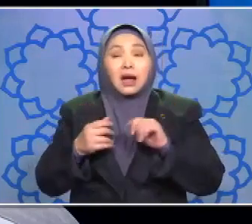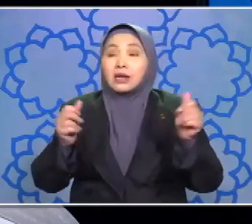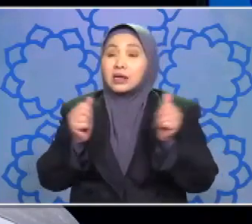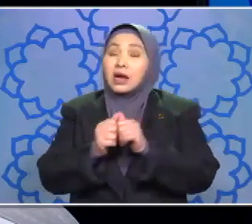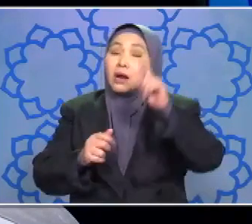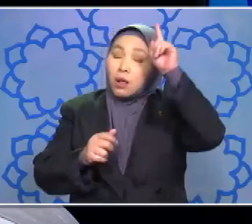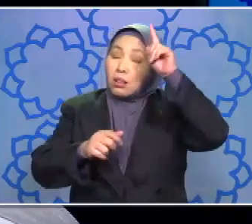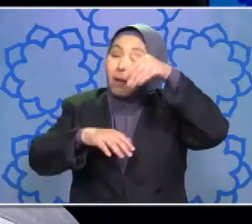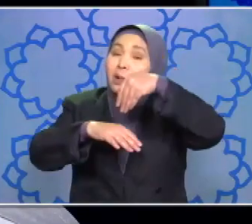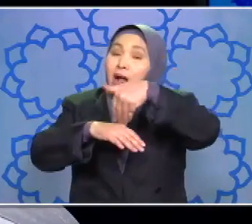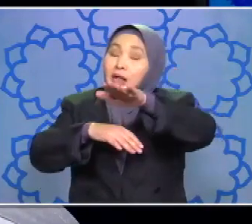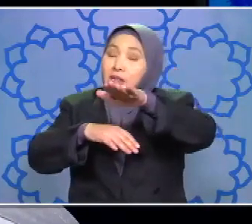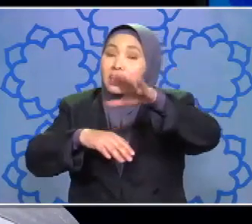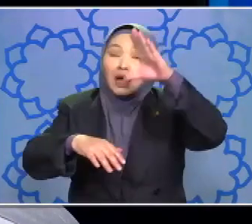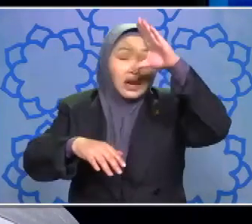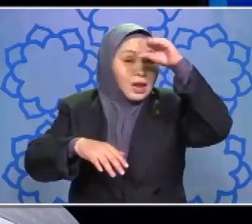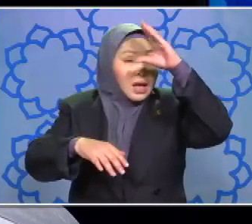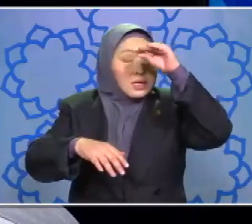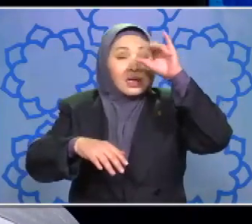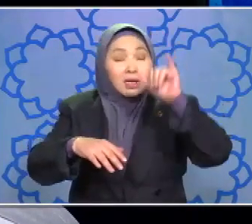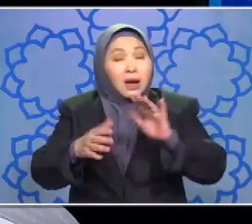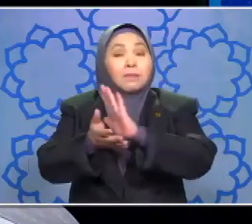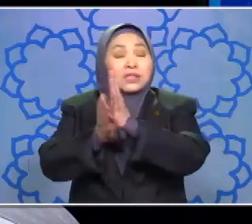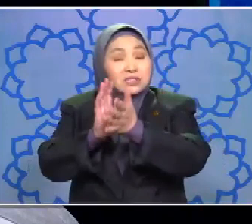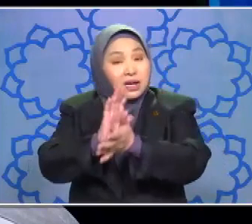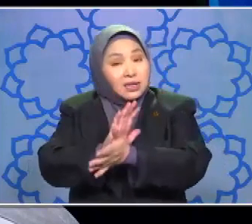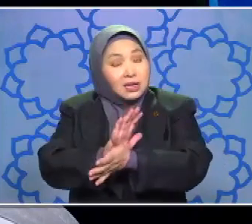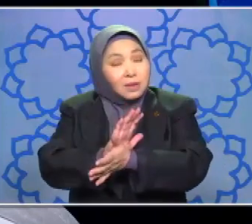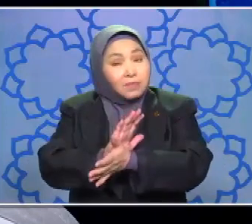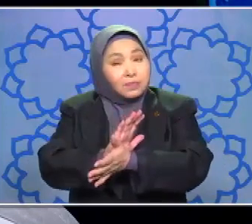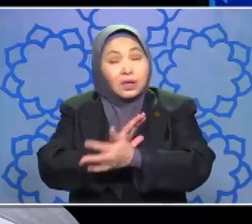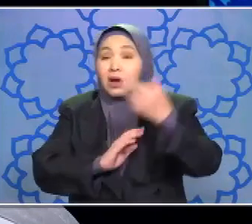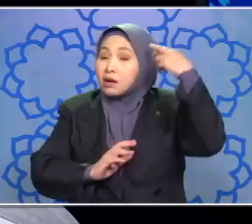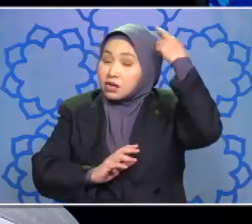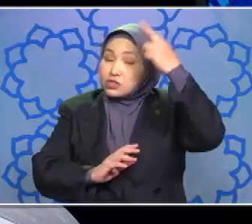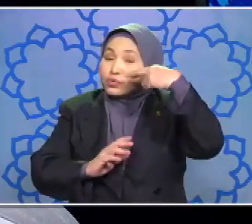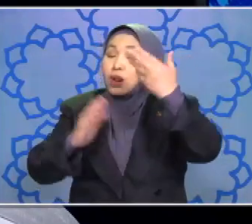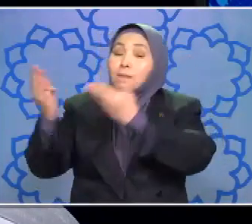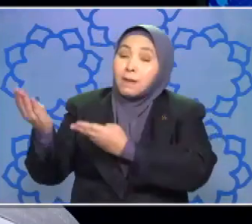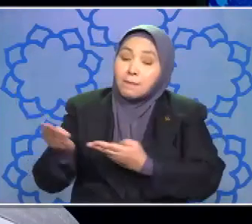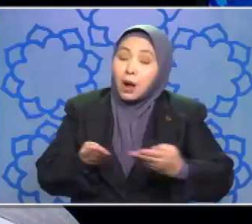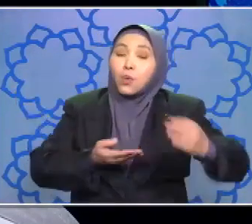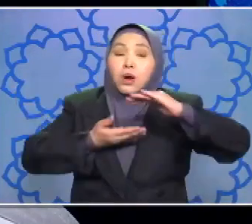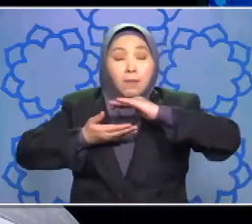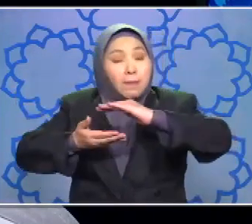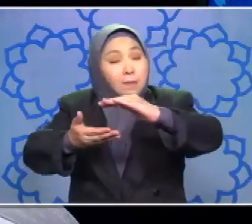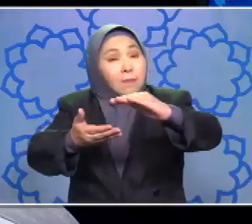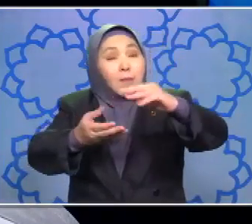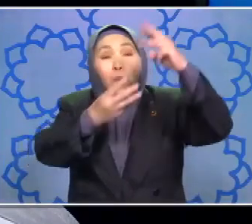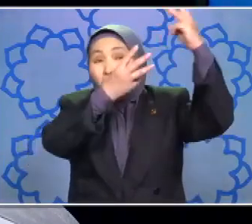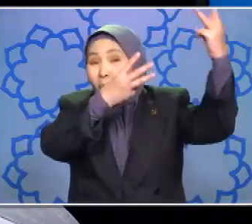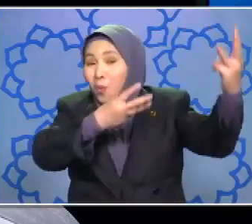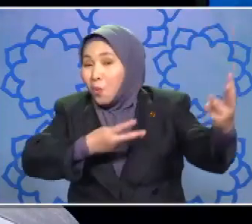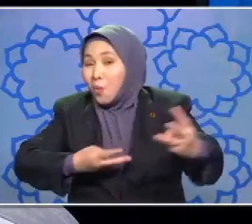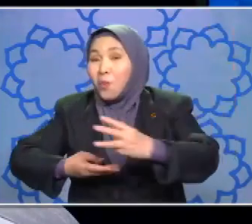Allah menghantarkan lelaki yang menjadi rasul, membawa wahyu. Dan kalau kita ada